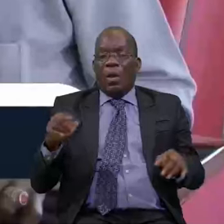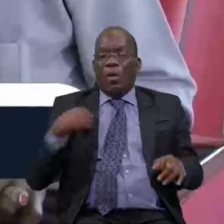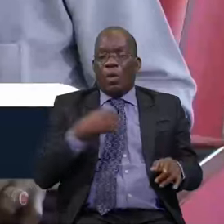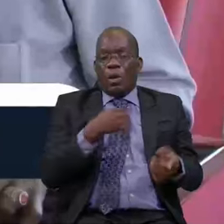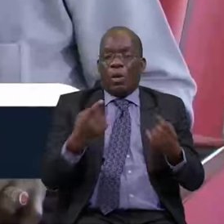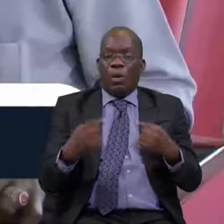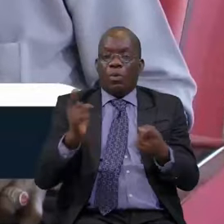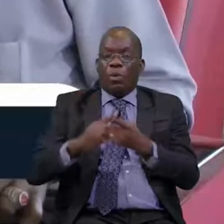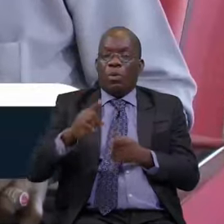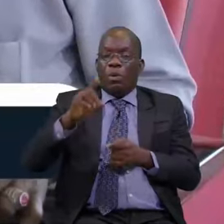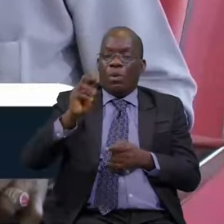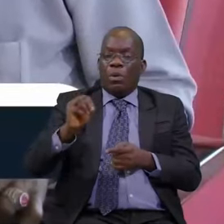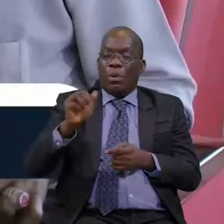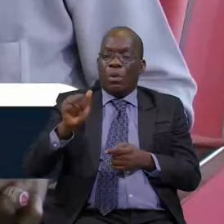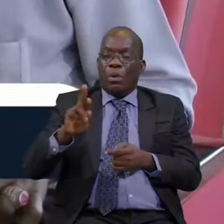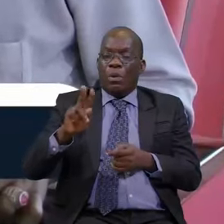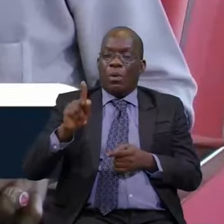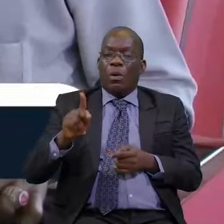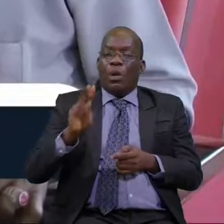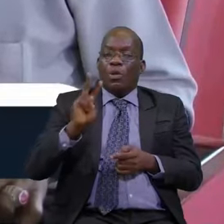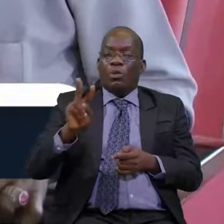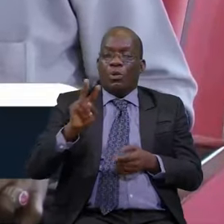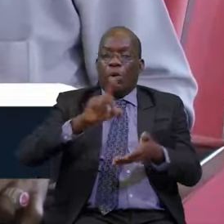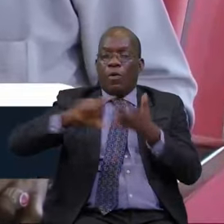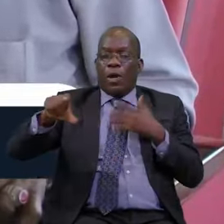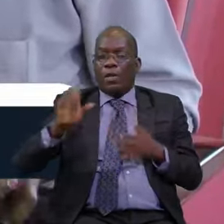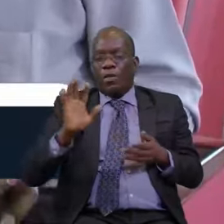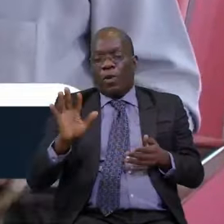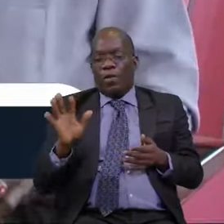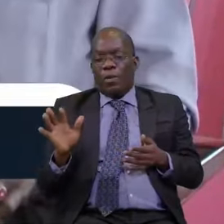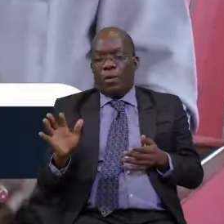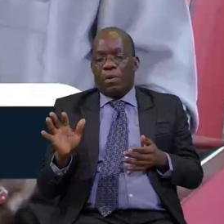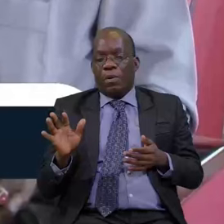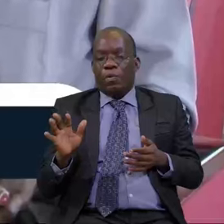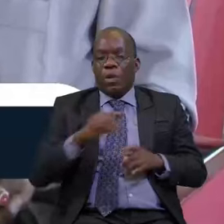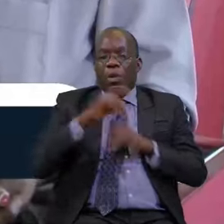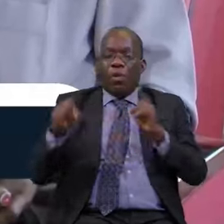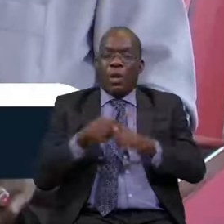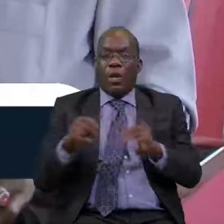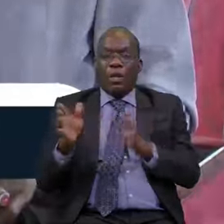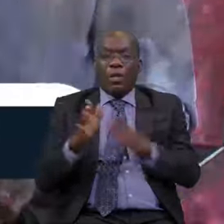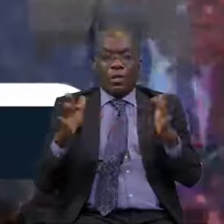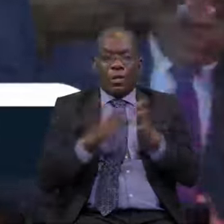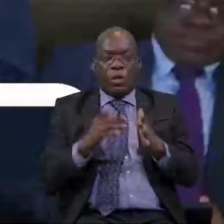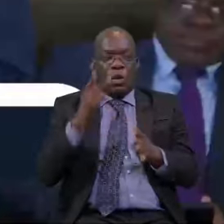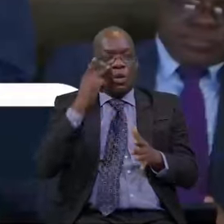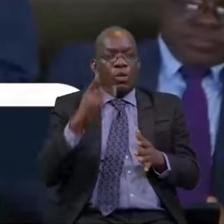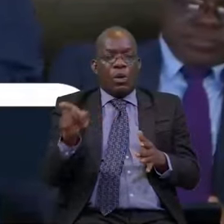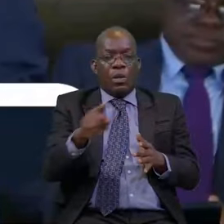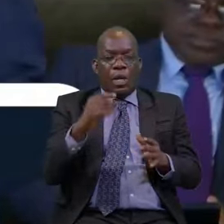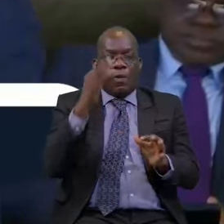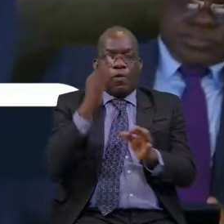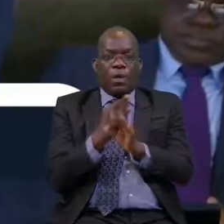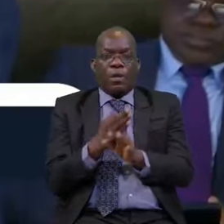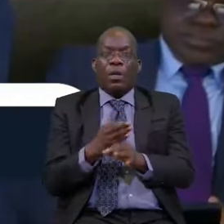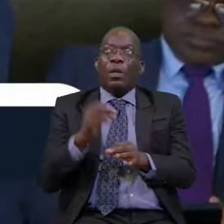Allons à Marc 2, verset 5, qui dit, Jésus voyant leur foi dit